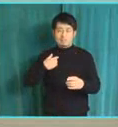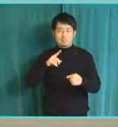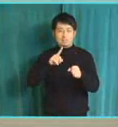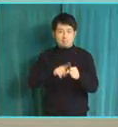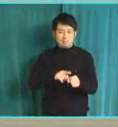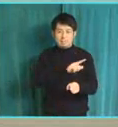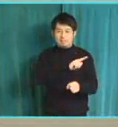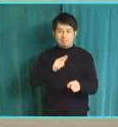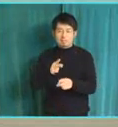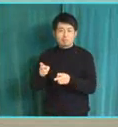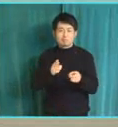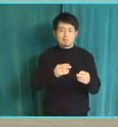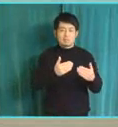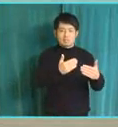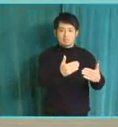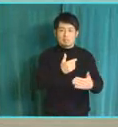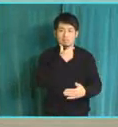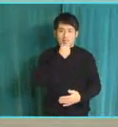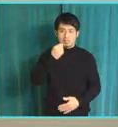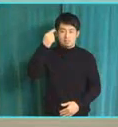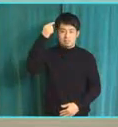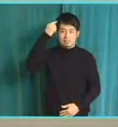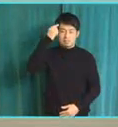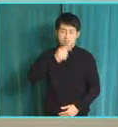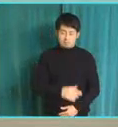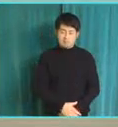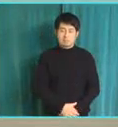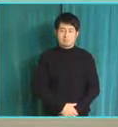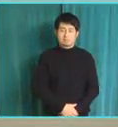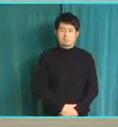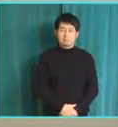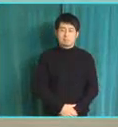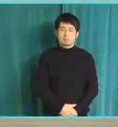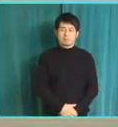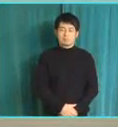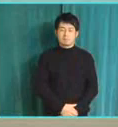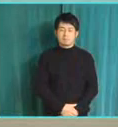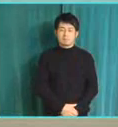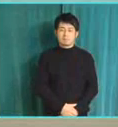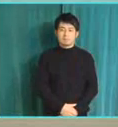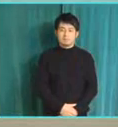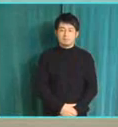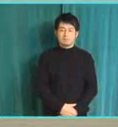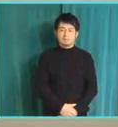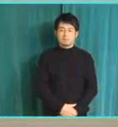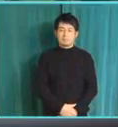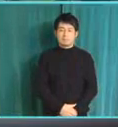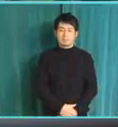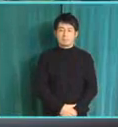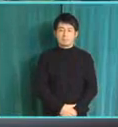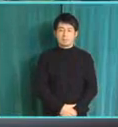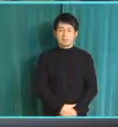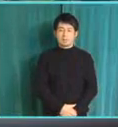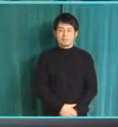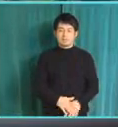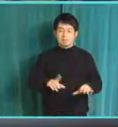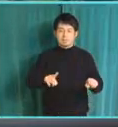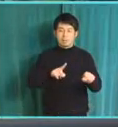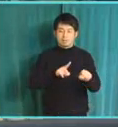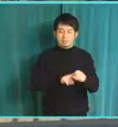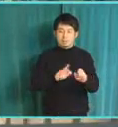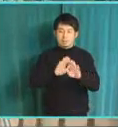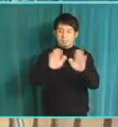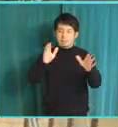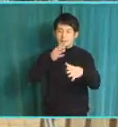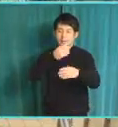がより、のびのびと有意義にできるようなフェスティバル、準備していきたいなとは思っています。はい、 今年の開催日